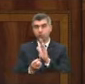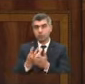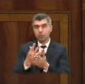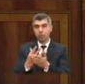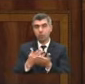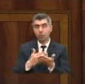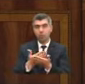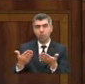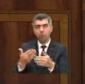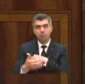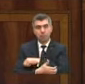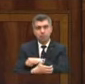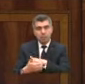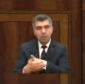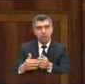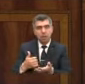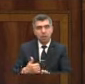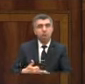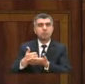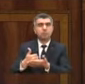ضد الهشاشة والفقر.